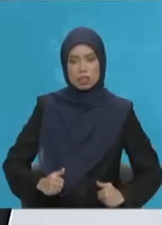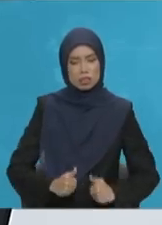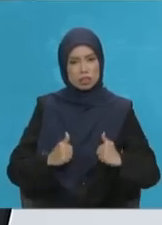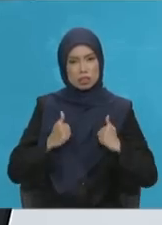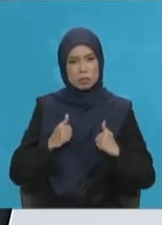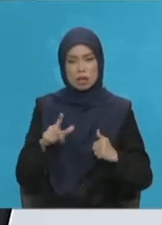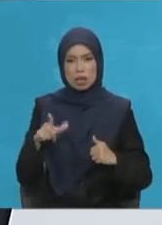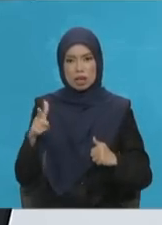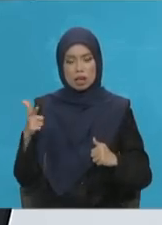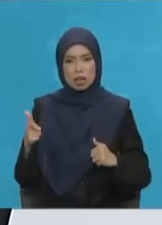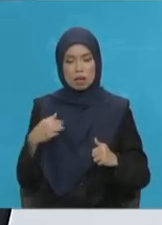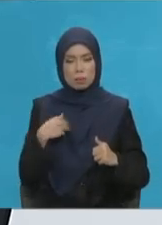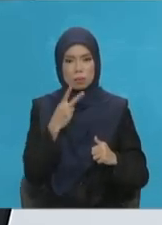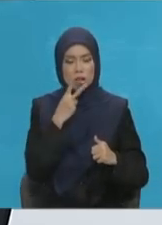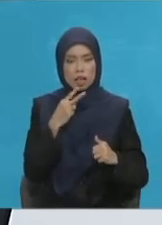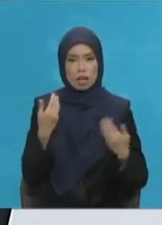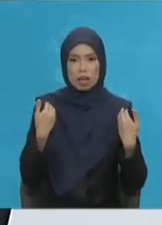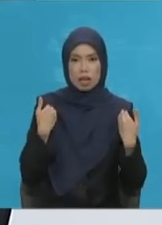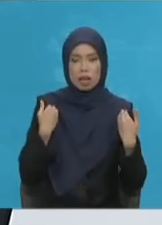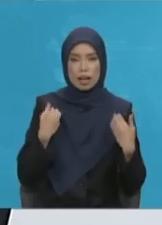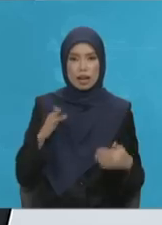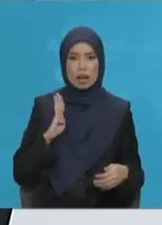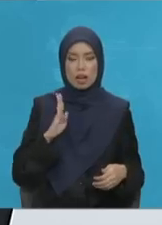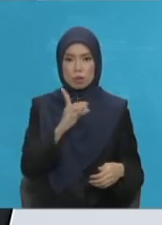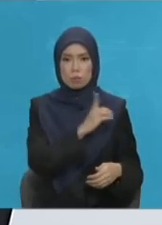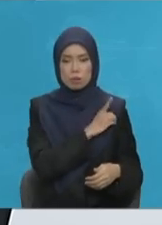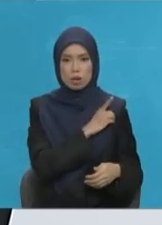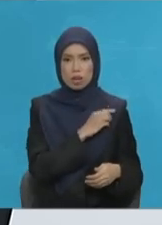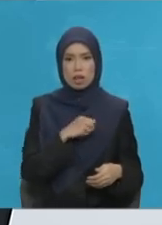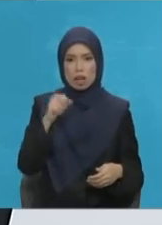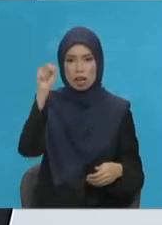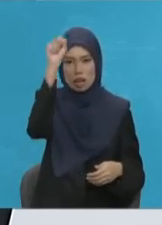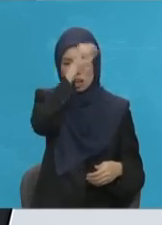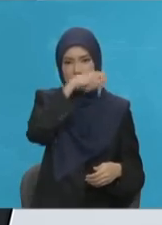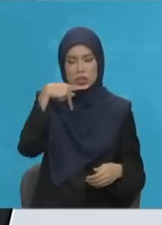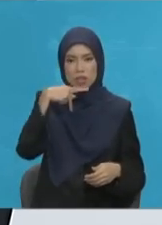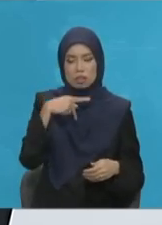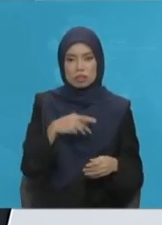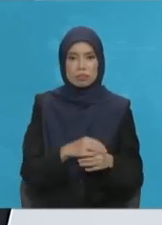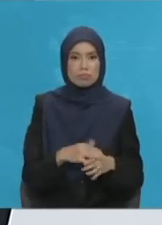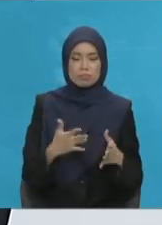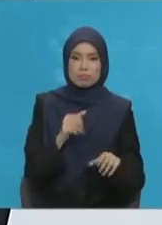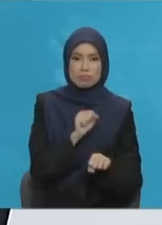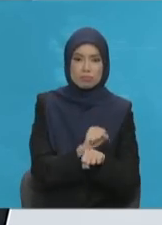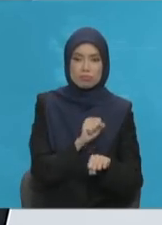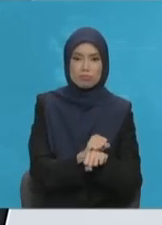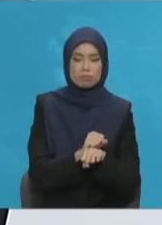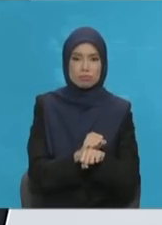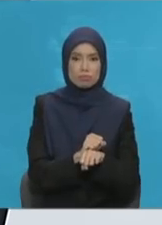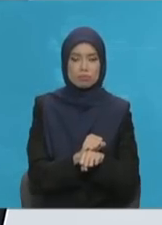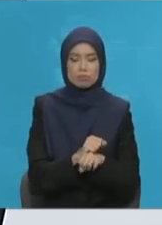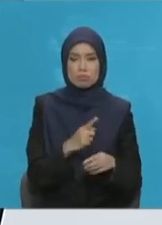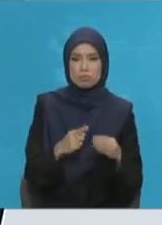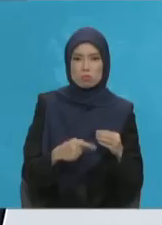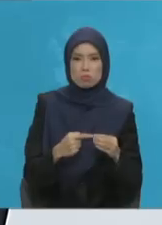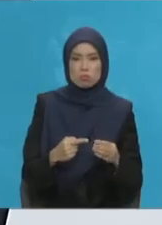bilangan ahli lembaga pengarah bersikap kurang profesional dalam menangani